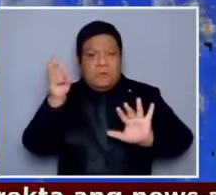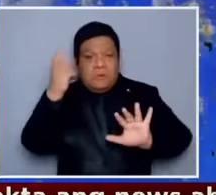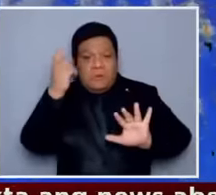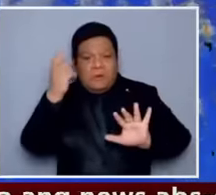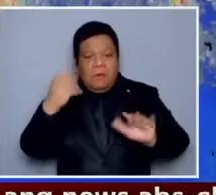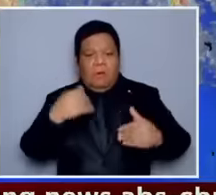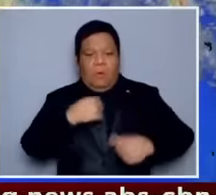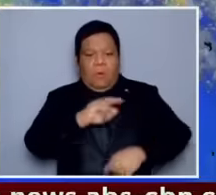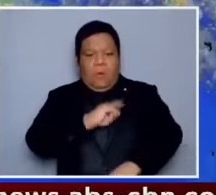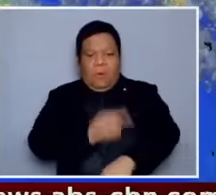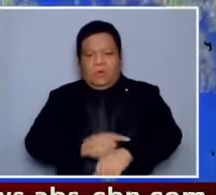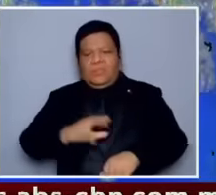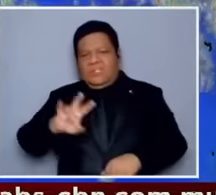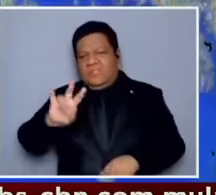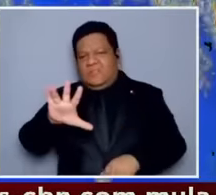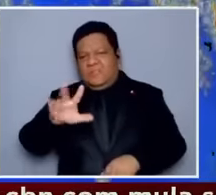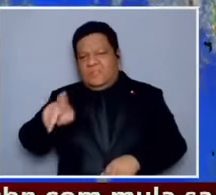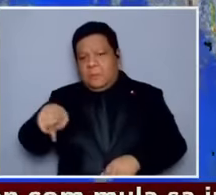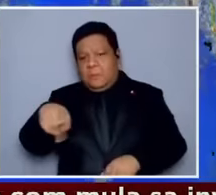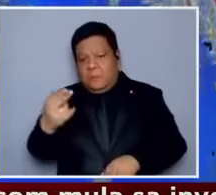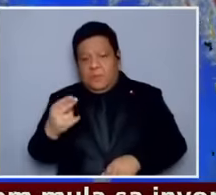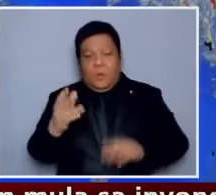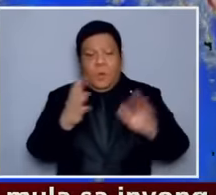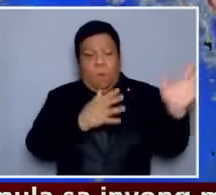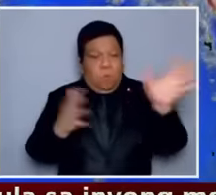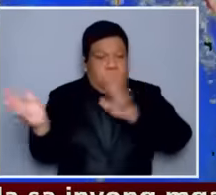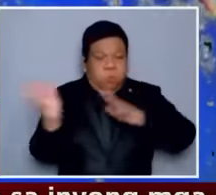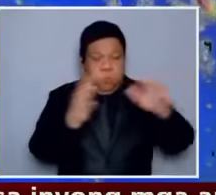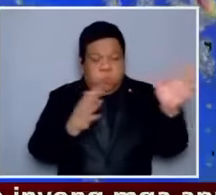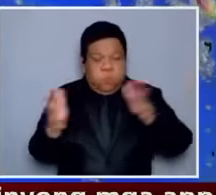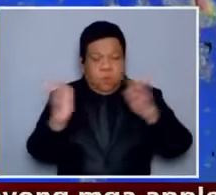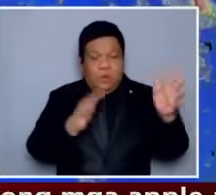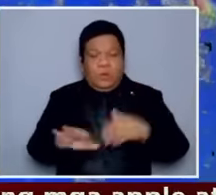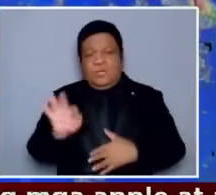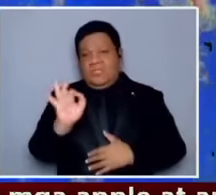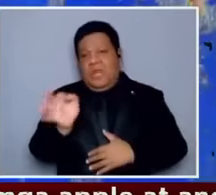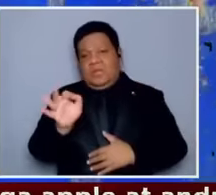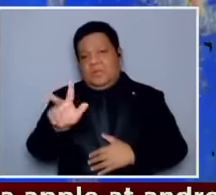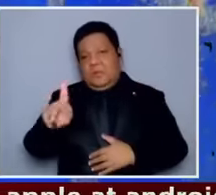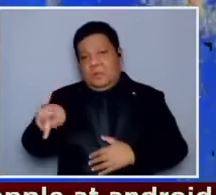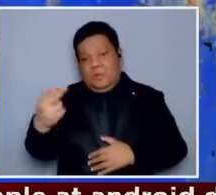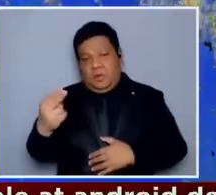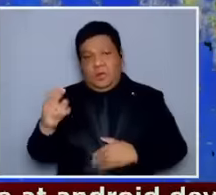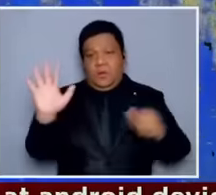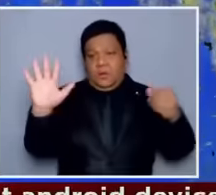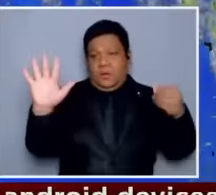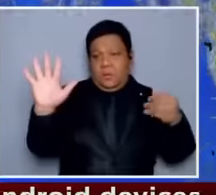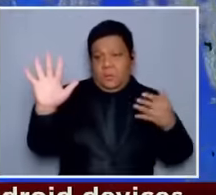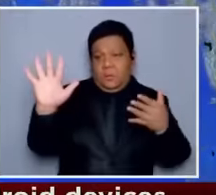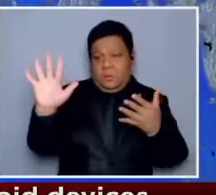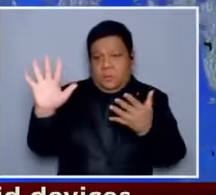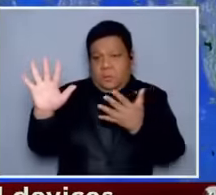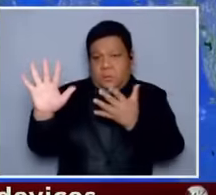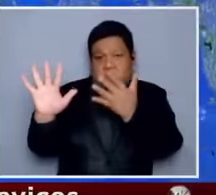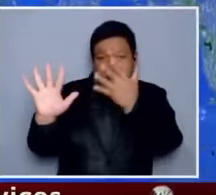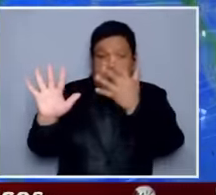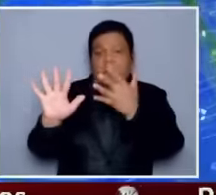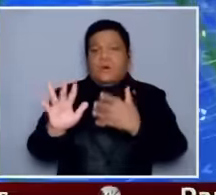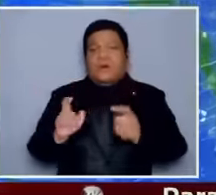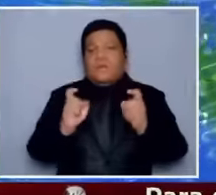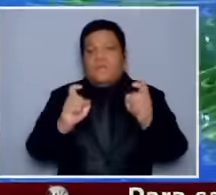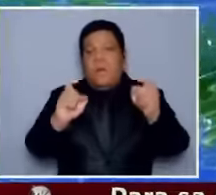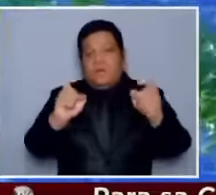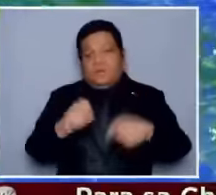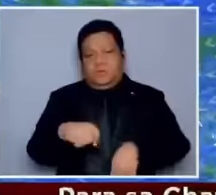sa gitna at pagbuso na umaabot sa 90 kilometers per hour. Kumikilos ito pahilaga kanluran sa bilis na 20 kilometers per